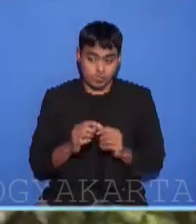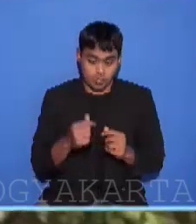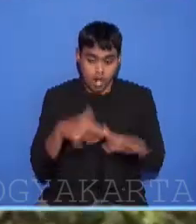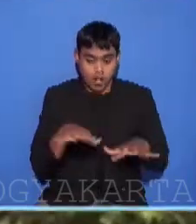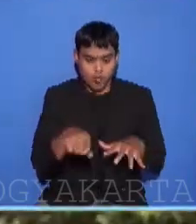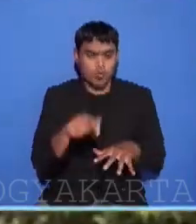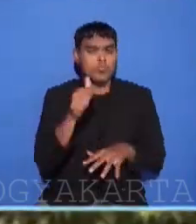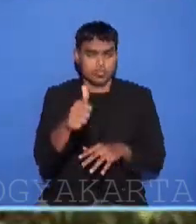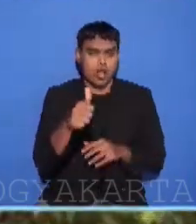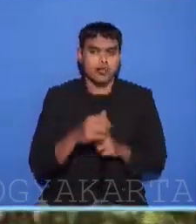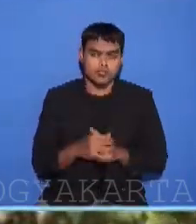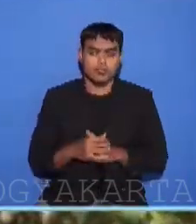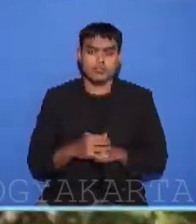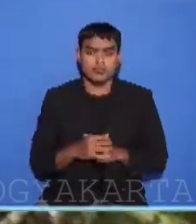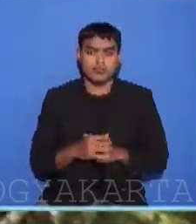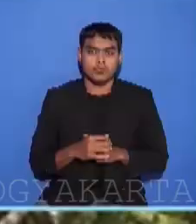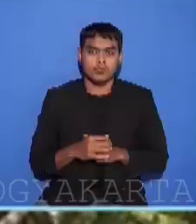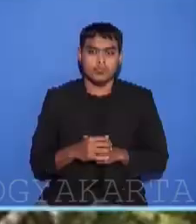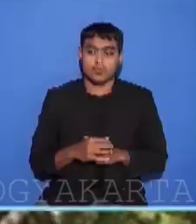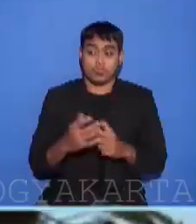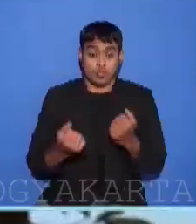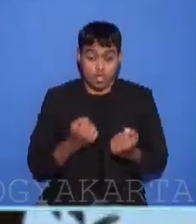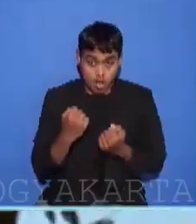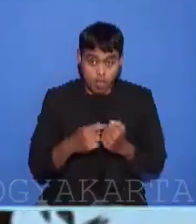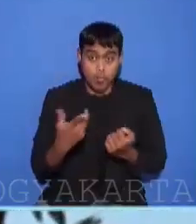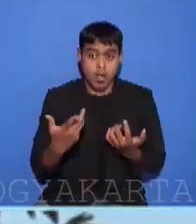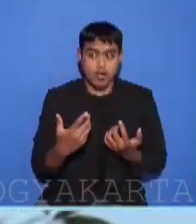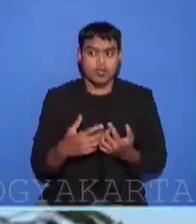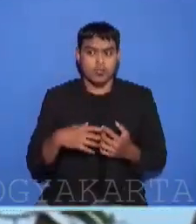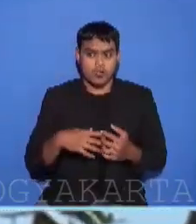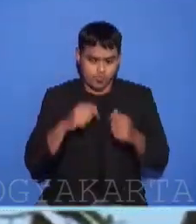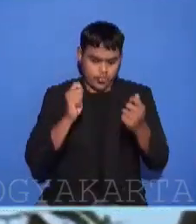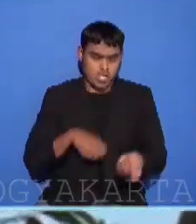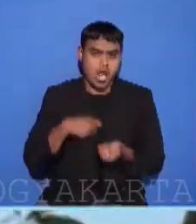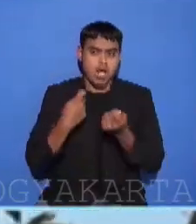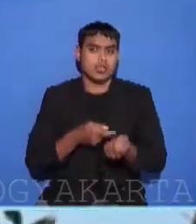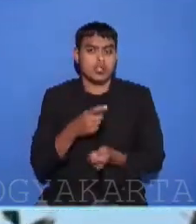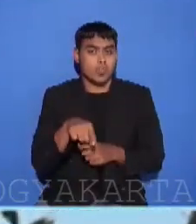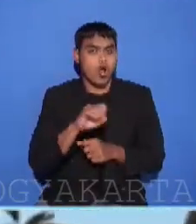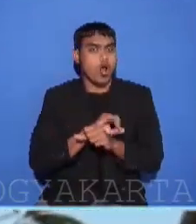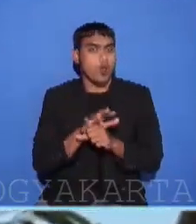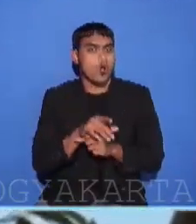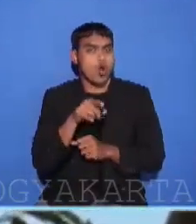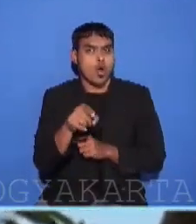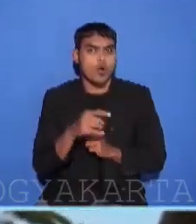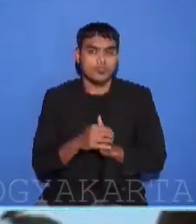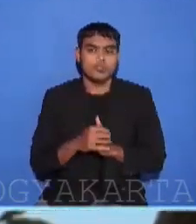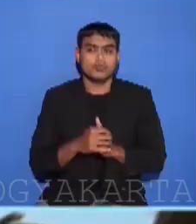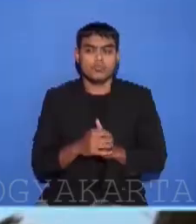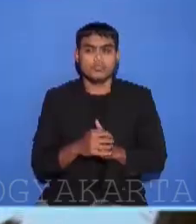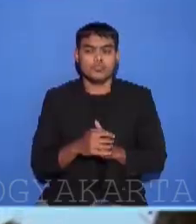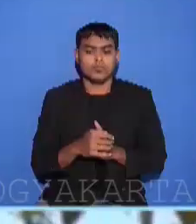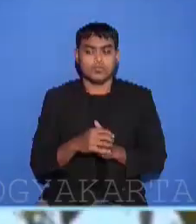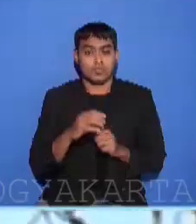gunggunging taneman duren ingkang dipun tanem dening kelempakan Tani sidju banjaroyo Kalibawang Kulon Progo wekdal sak menika ngancik tigang ewonan